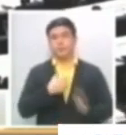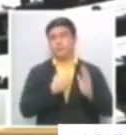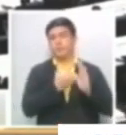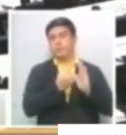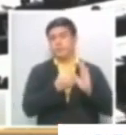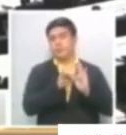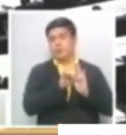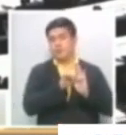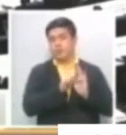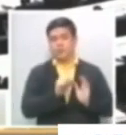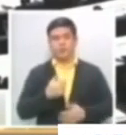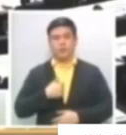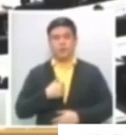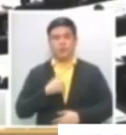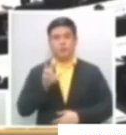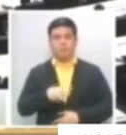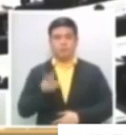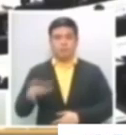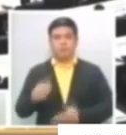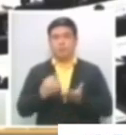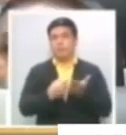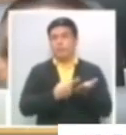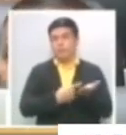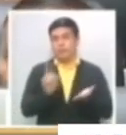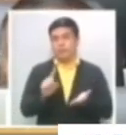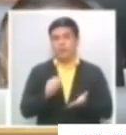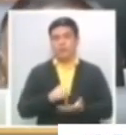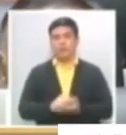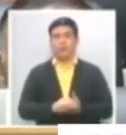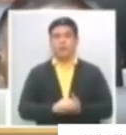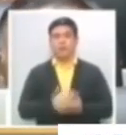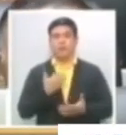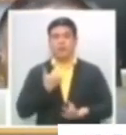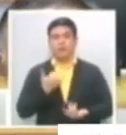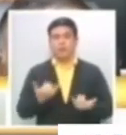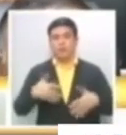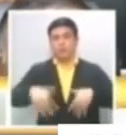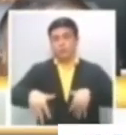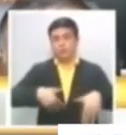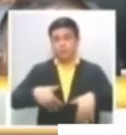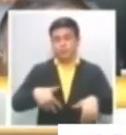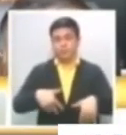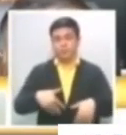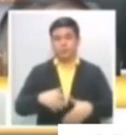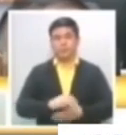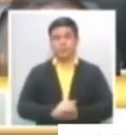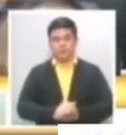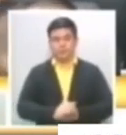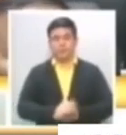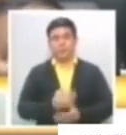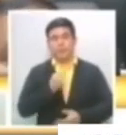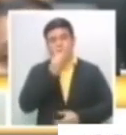รรคเพื่อไทยผมขอหารือท่านประธานเนื่องจากผมได้รับร้องเรียนจากพี่น้องประชาชนชาวจังหวัดยโส